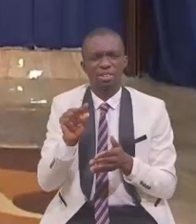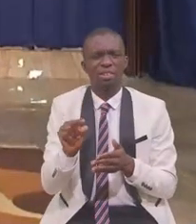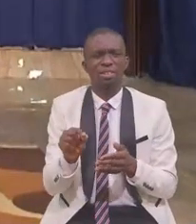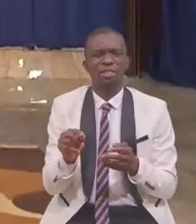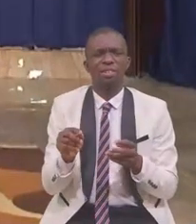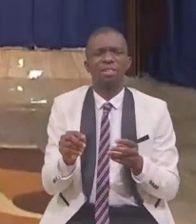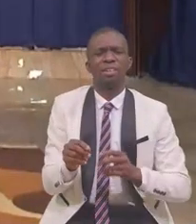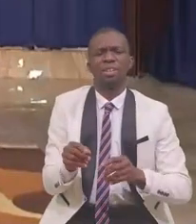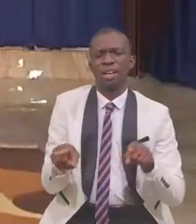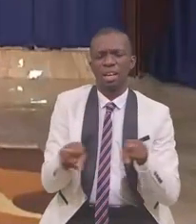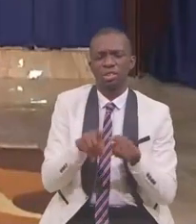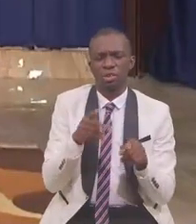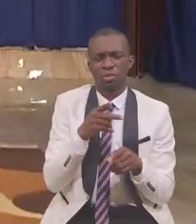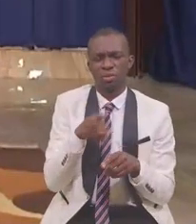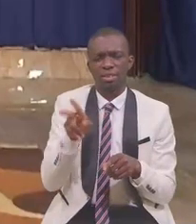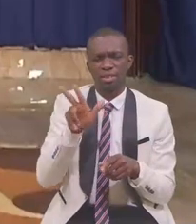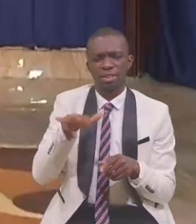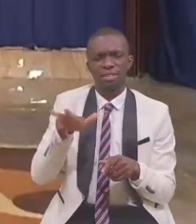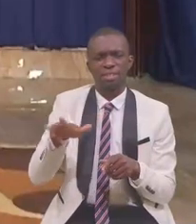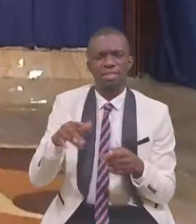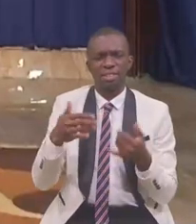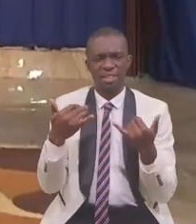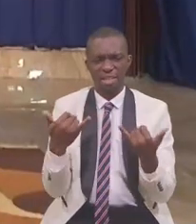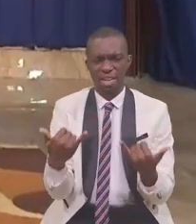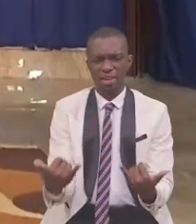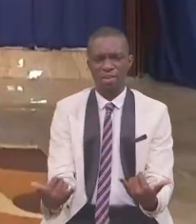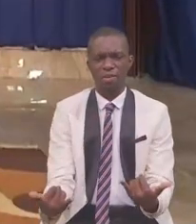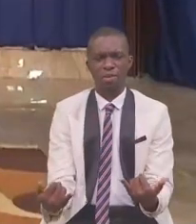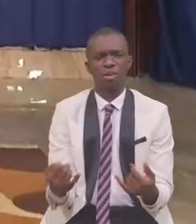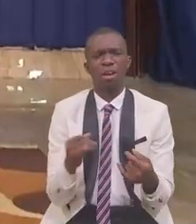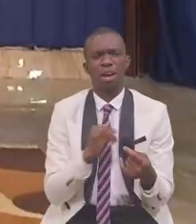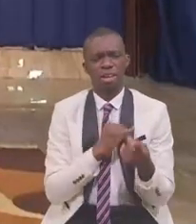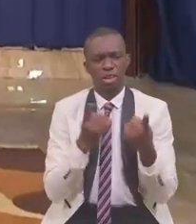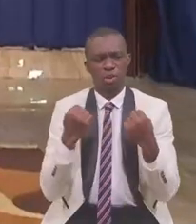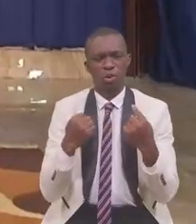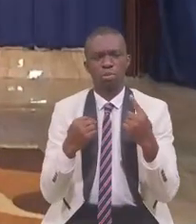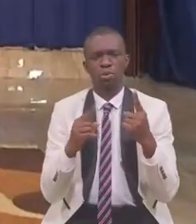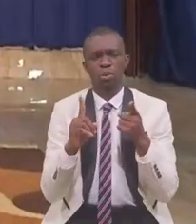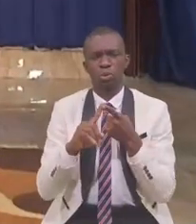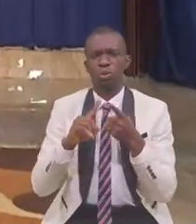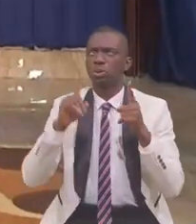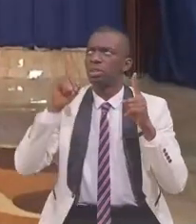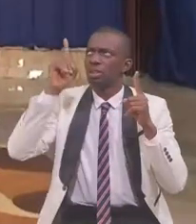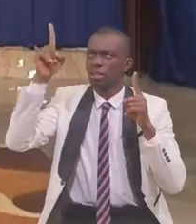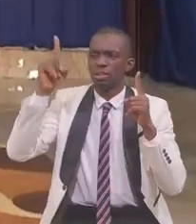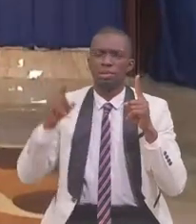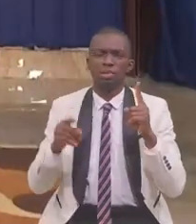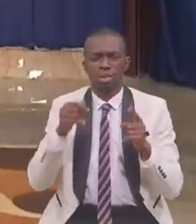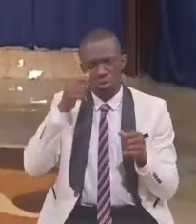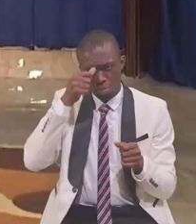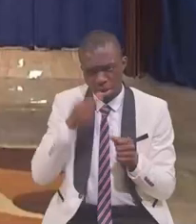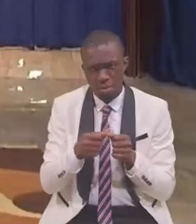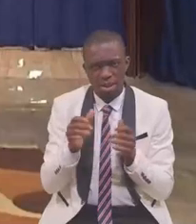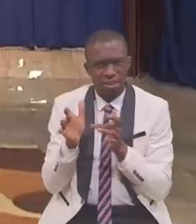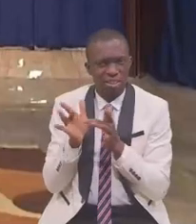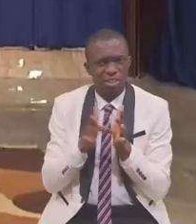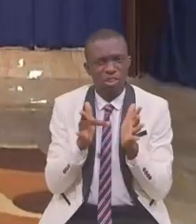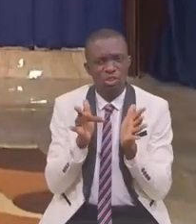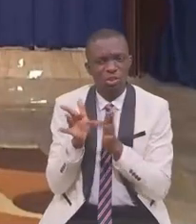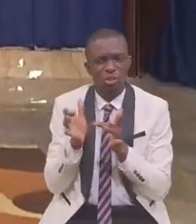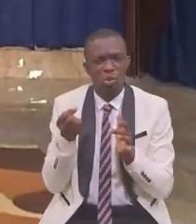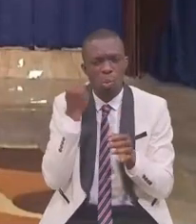verset 13 dit, « Et maintenant, je vais à toi. » Vous rappelez bien que Jésus-Christ priait. Il